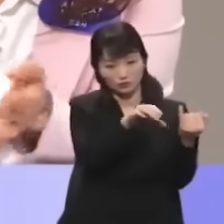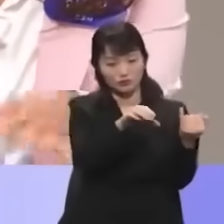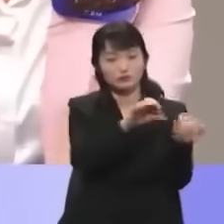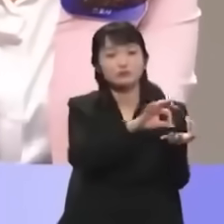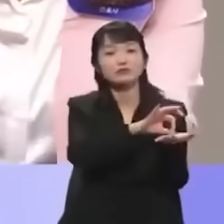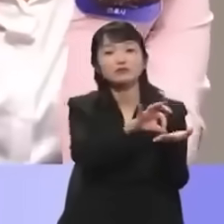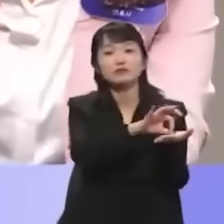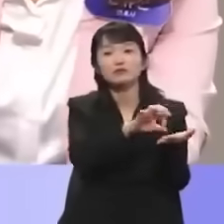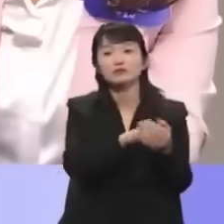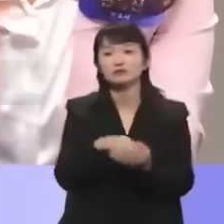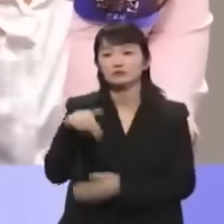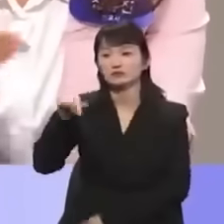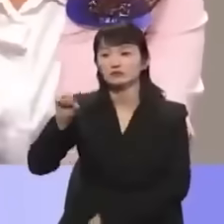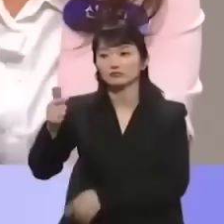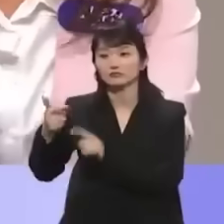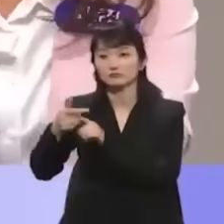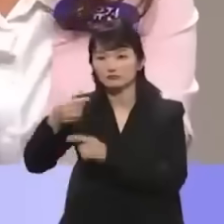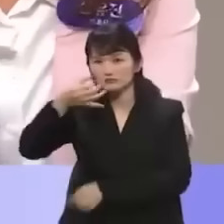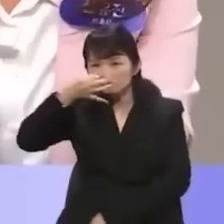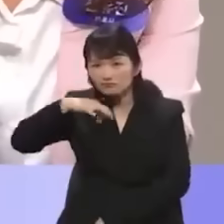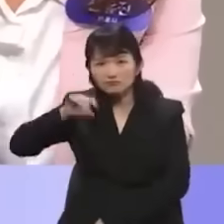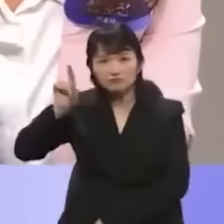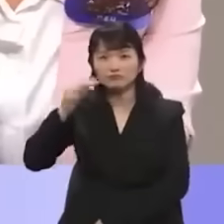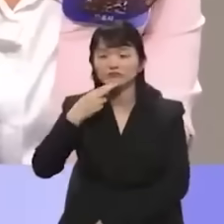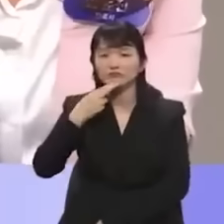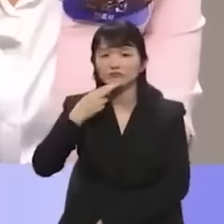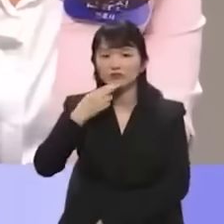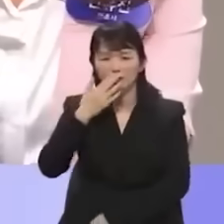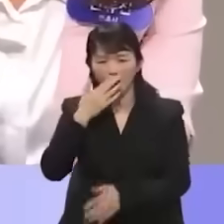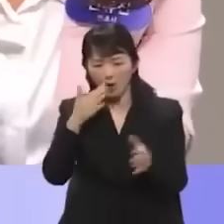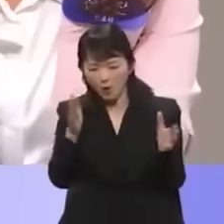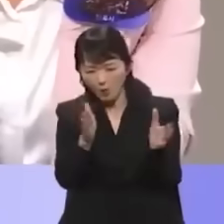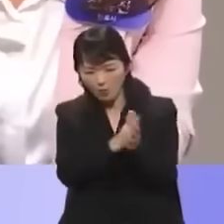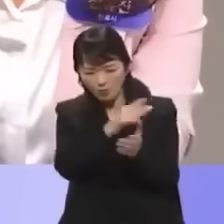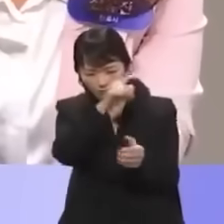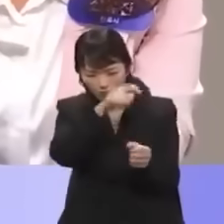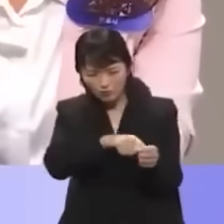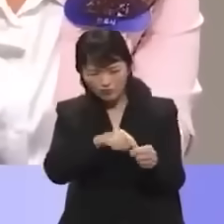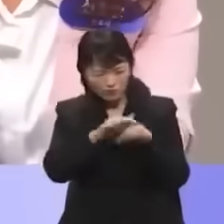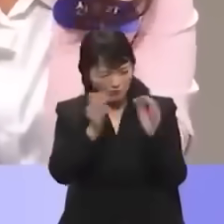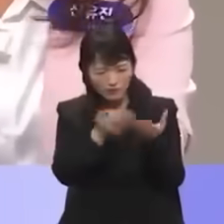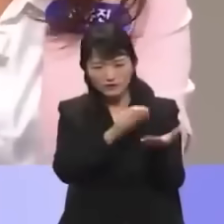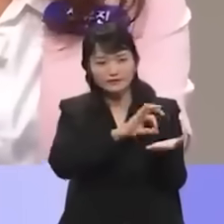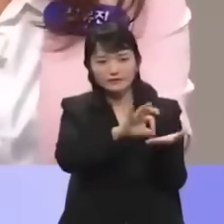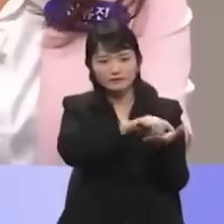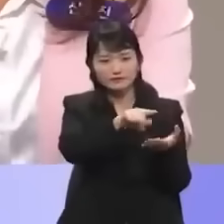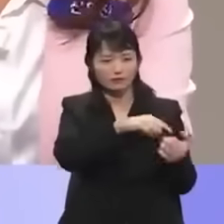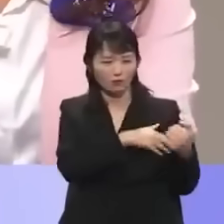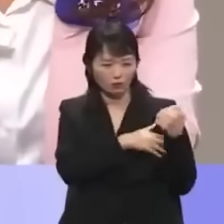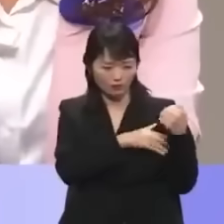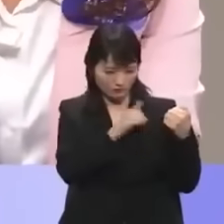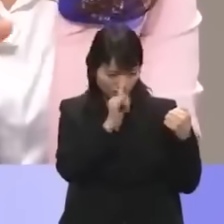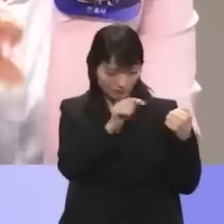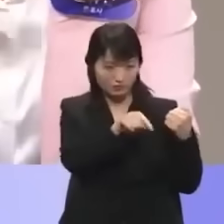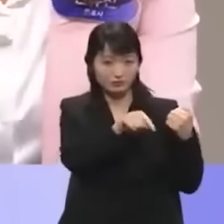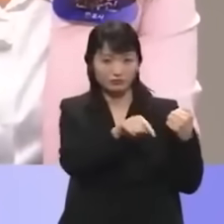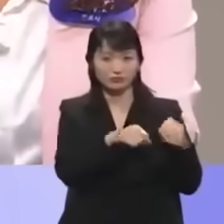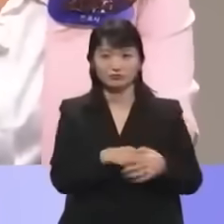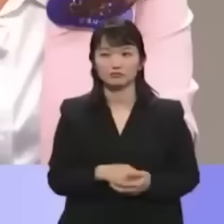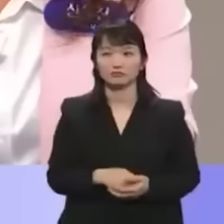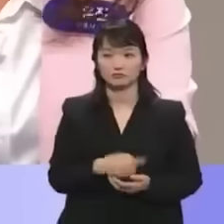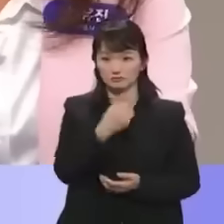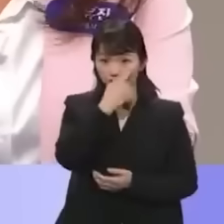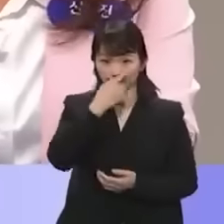그것은 전주는 결국에 이득이 없고 그리고 공범을 위해서 다 썼고 공범이 실질적으로 실세 아니었나라고 하면은 그것이